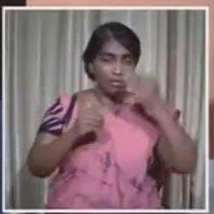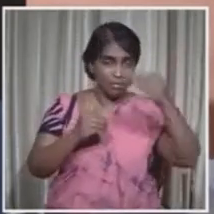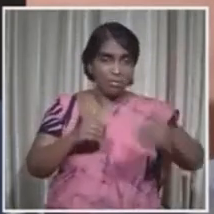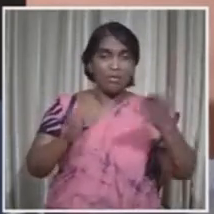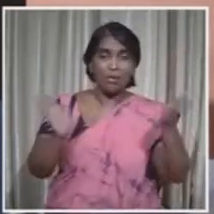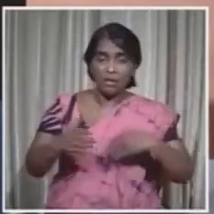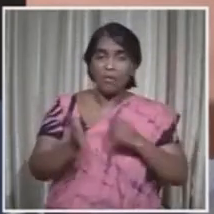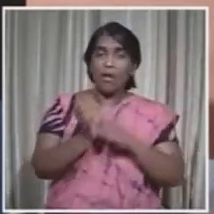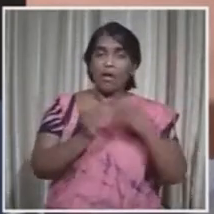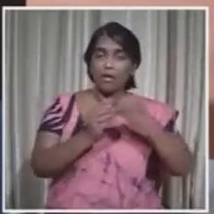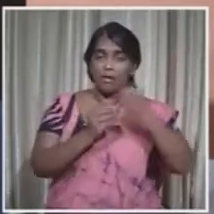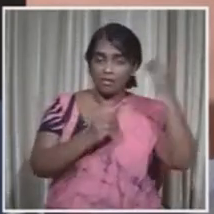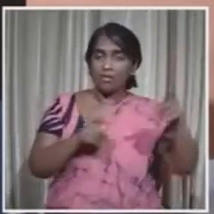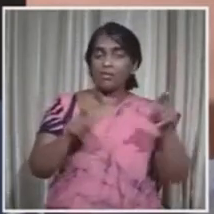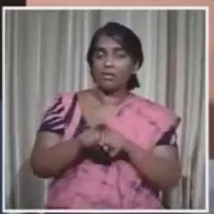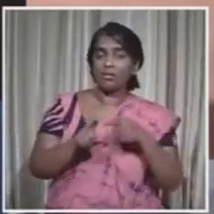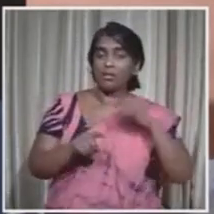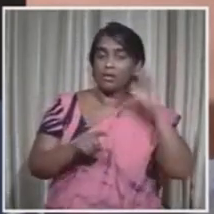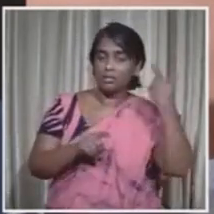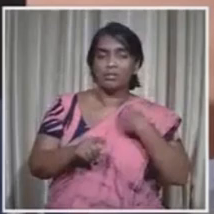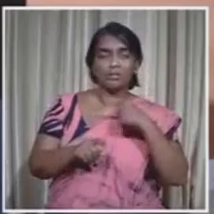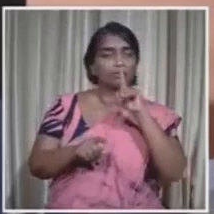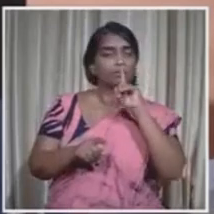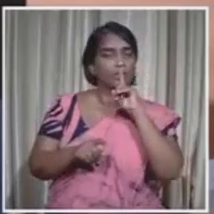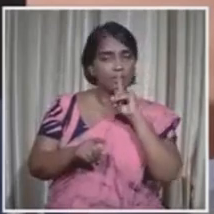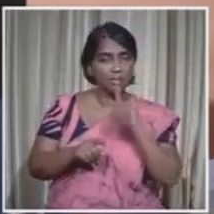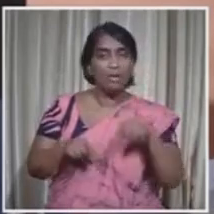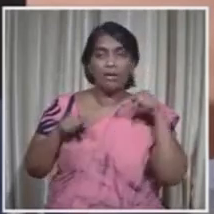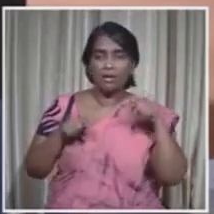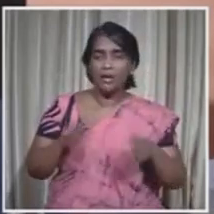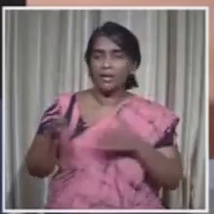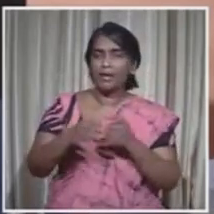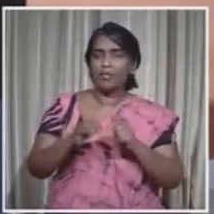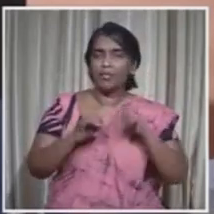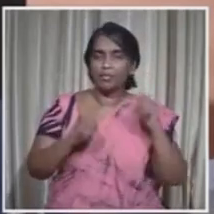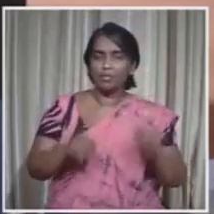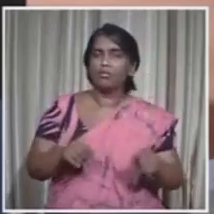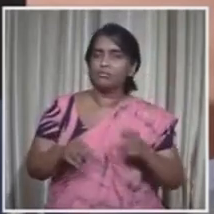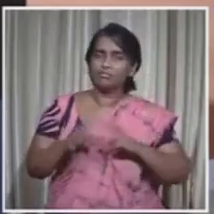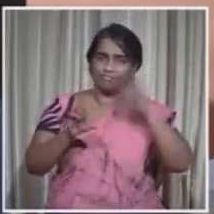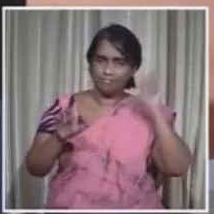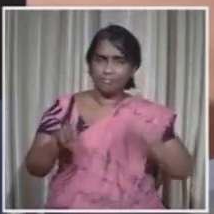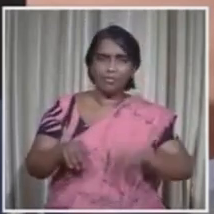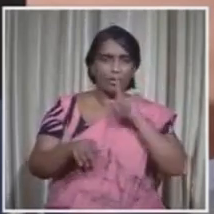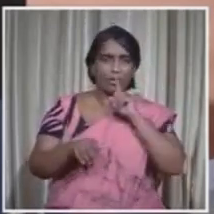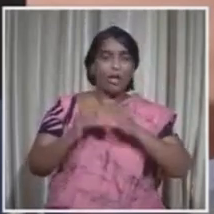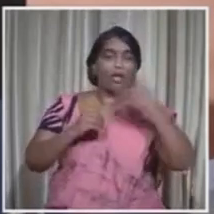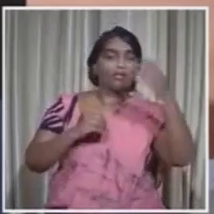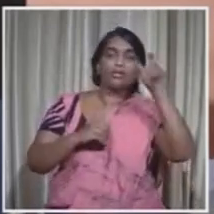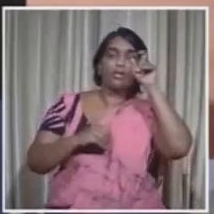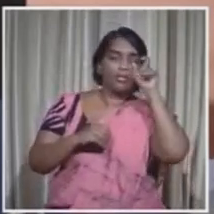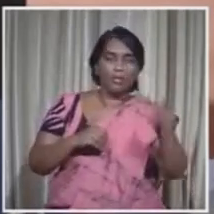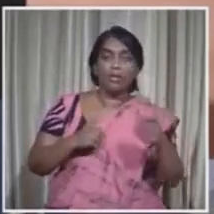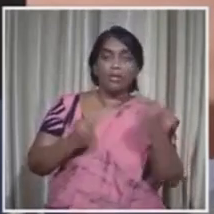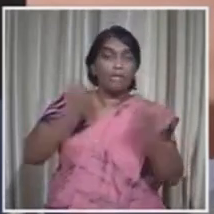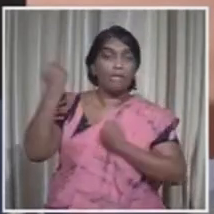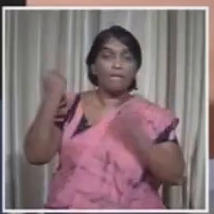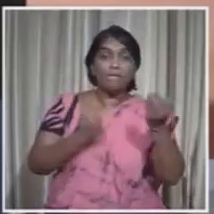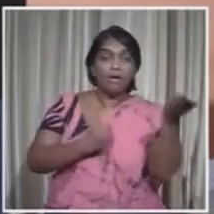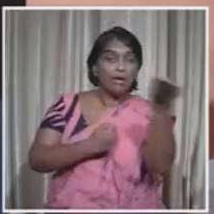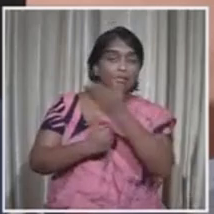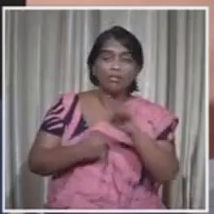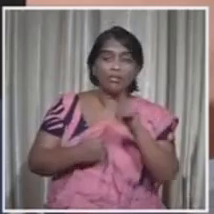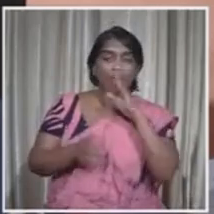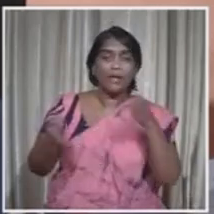ණය ගෙවන්න තියෙන ඊට අමතර විශේෂයෙන් මතක තියාගන්න ඕනේ. අද කැබිනට් එක රිසයින් වෙලා කියලා කියනවා. එළිය ගිහිල්ලා බැලුවොත් එහෙම එන වාහන එකක්වත් මං